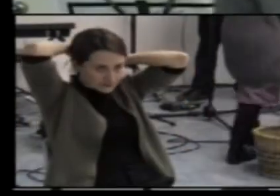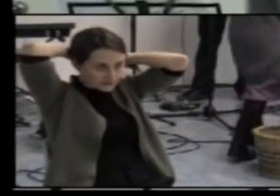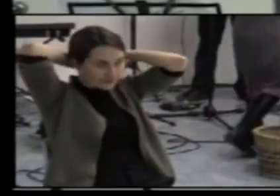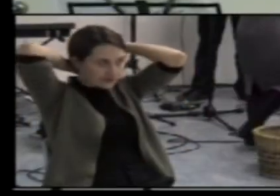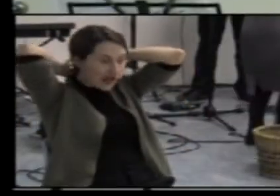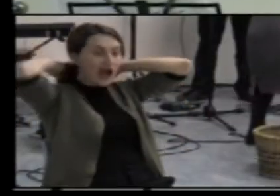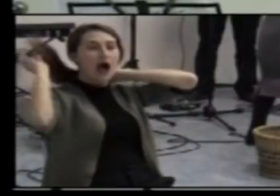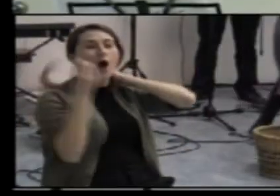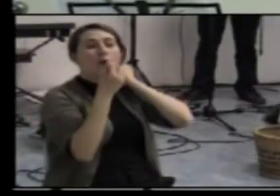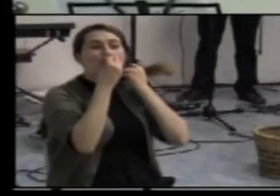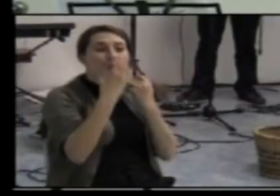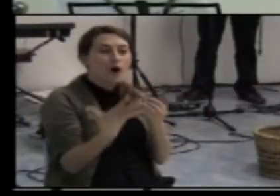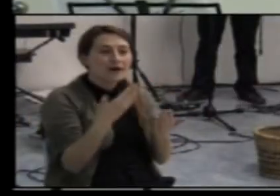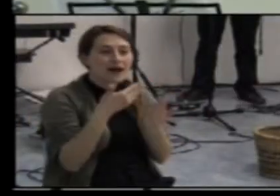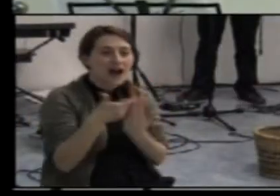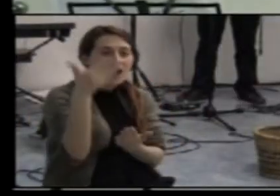La buona notizia è